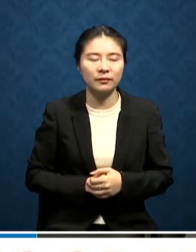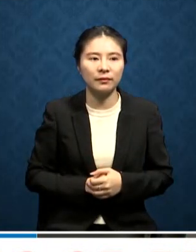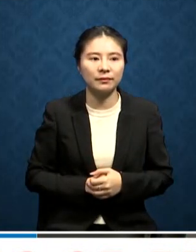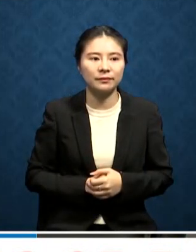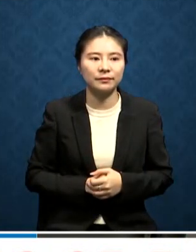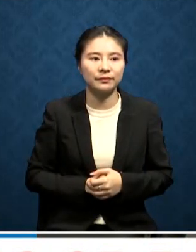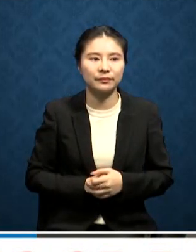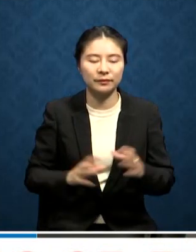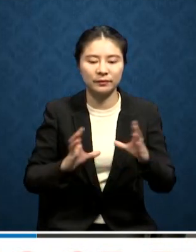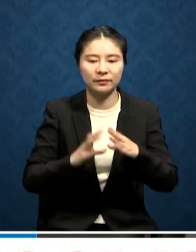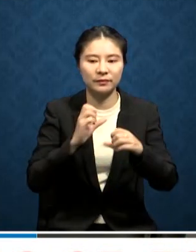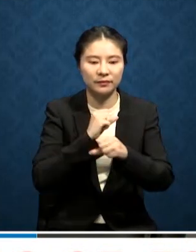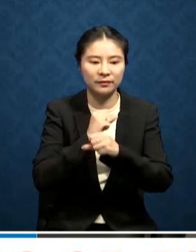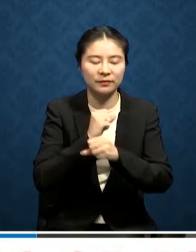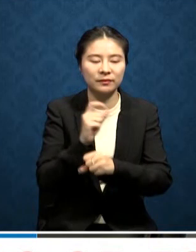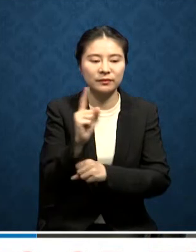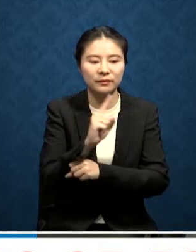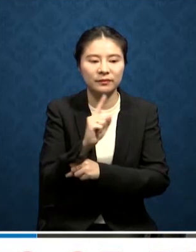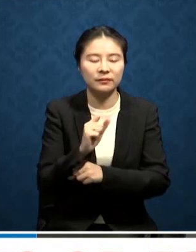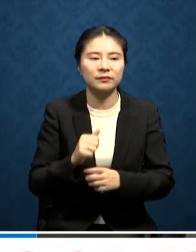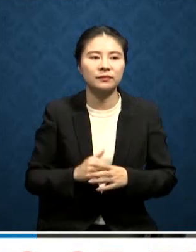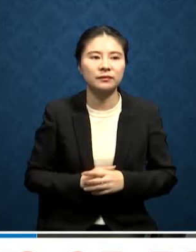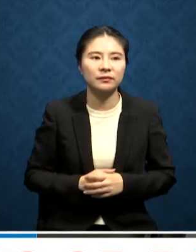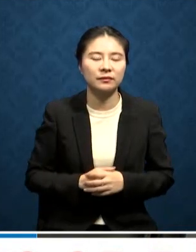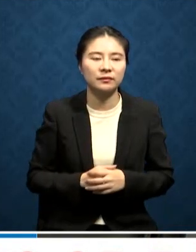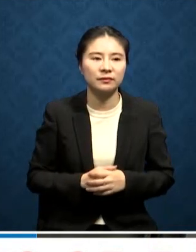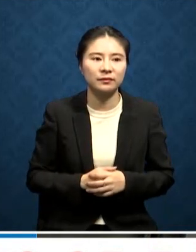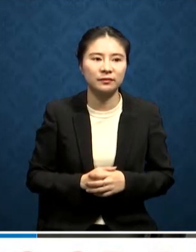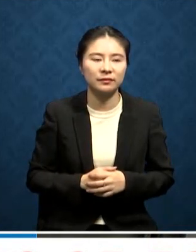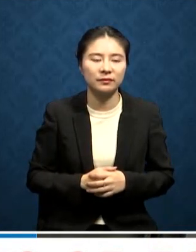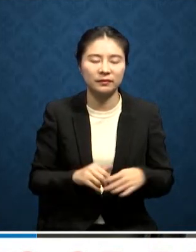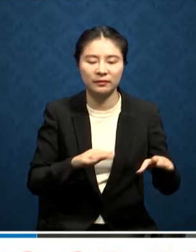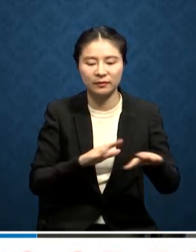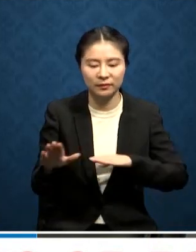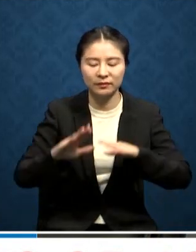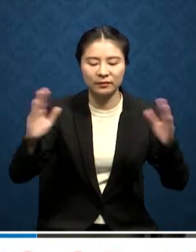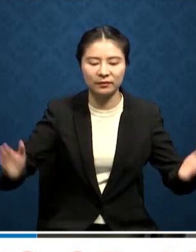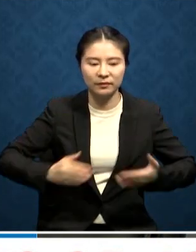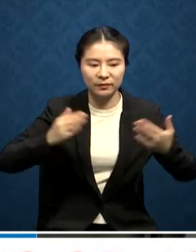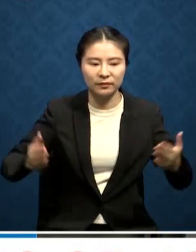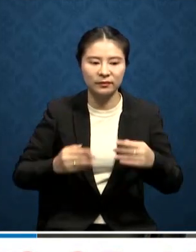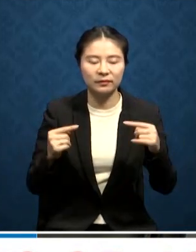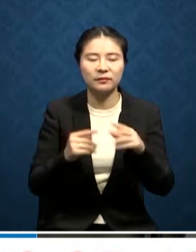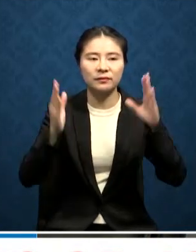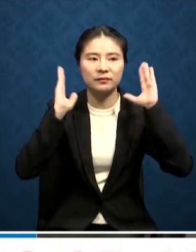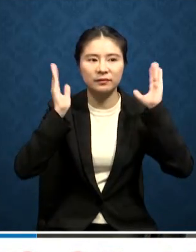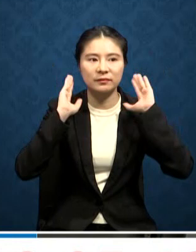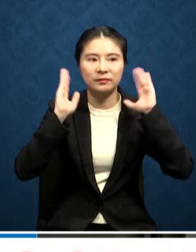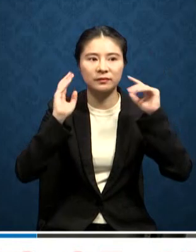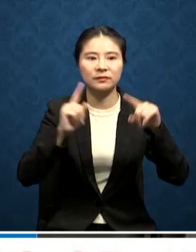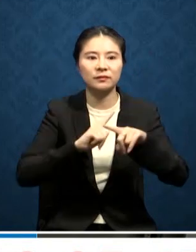เต็มที่หน่วยงานใดผมว่ามีหน่วยงานหน่วยงานหลายที่พร้อมที่จะสนับสนุนในการโฆษณา